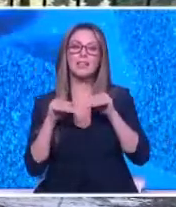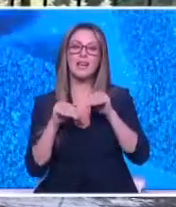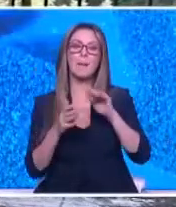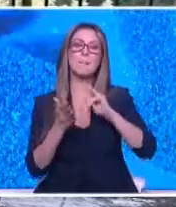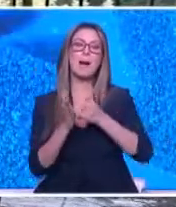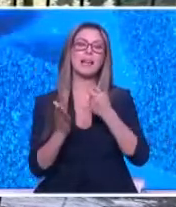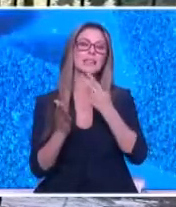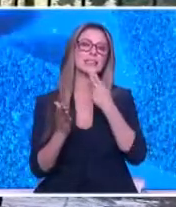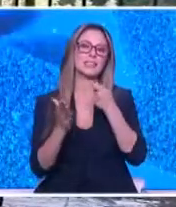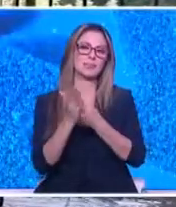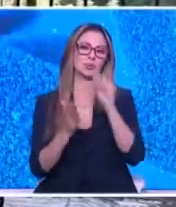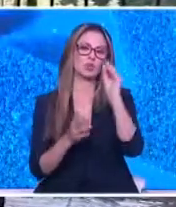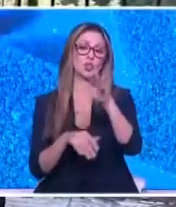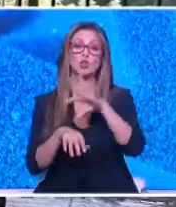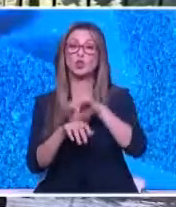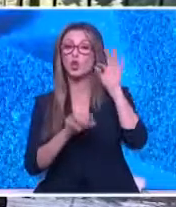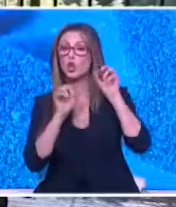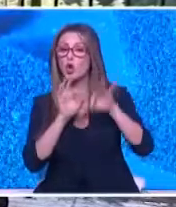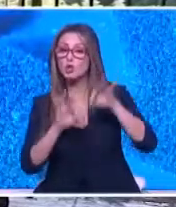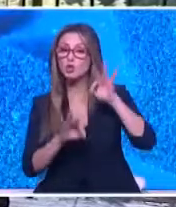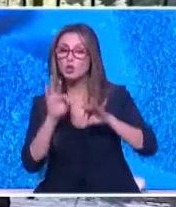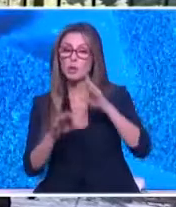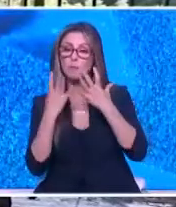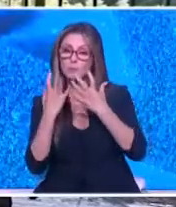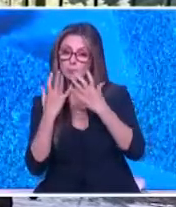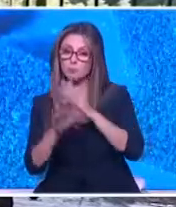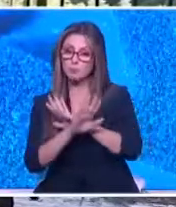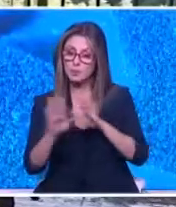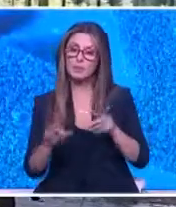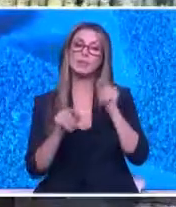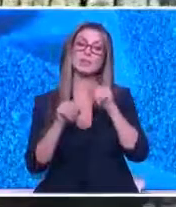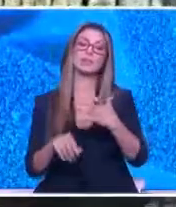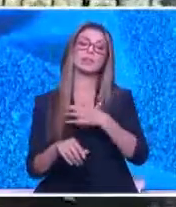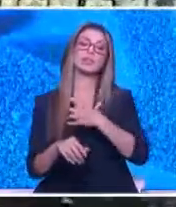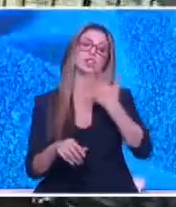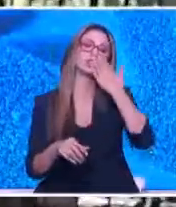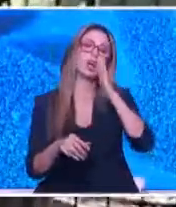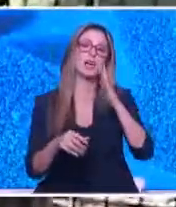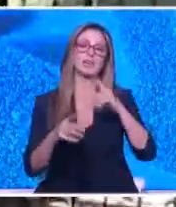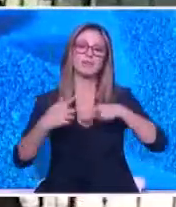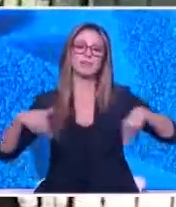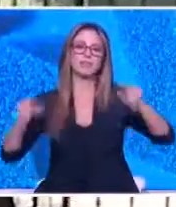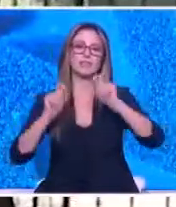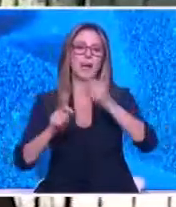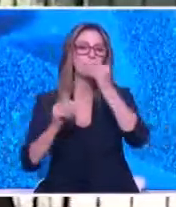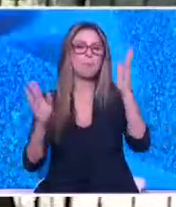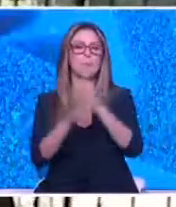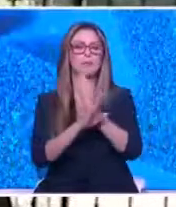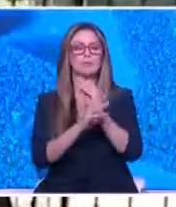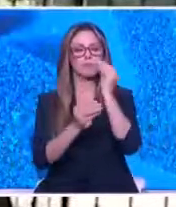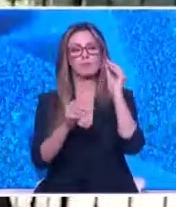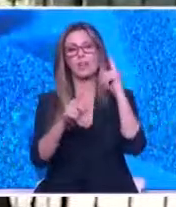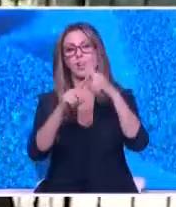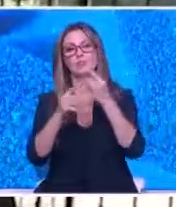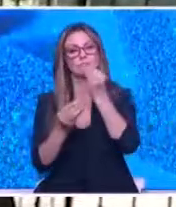duyurdu. Veteriner hekimlerin kontrolünde özenle bakılan yavru ayı için özel yaşam alanı oluşturuldu. Sebze ve meyve takviyesi yapılan